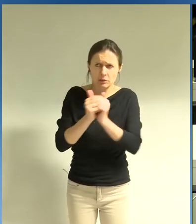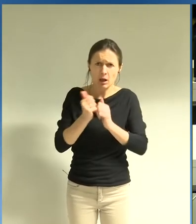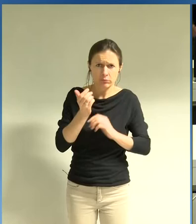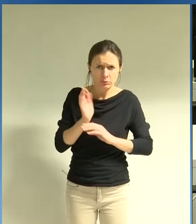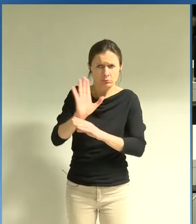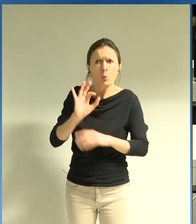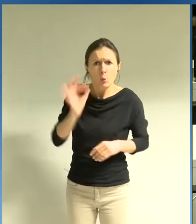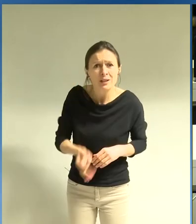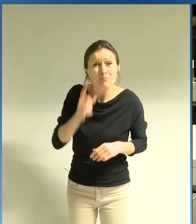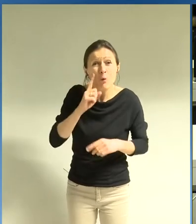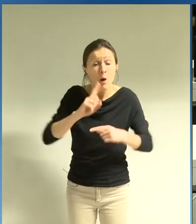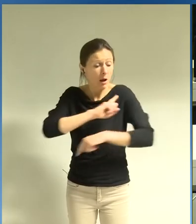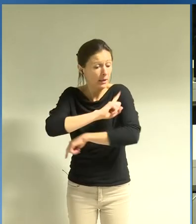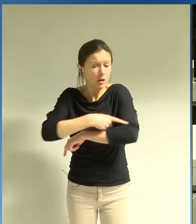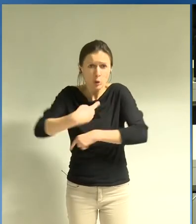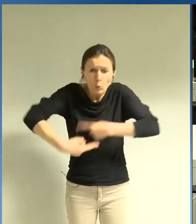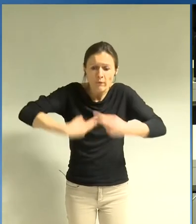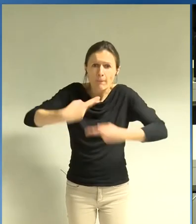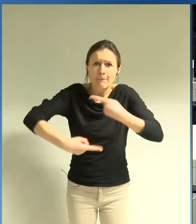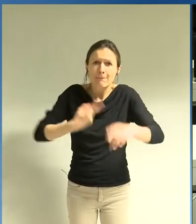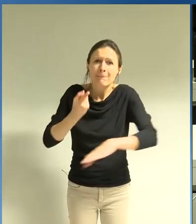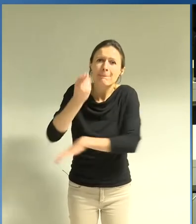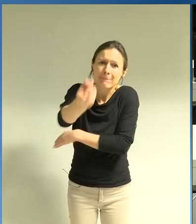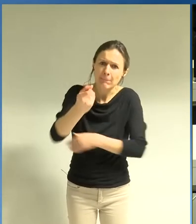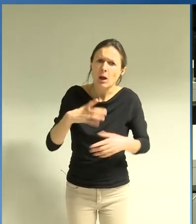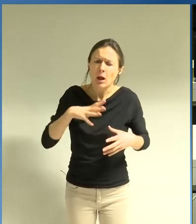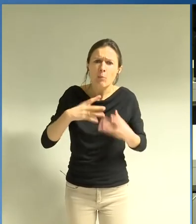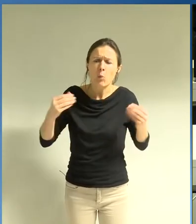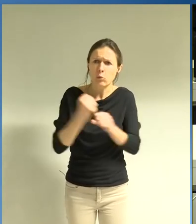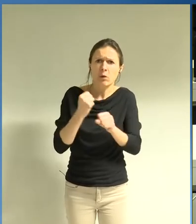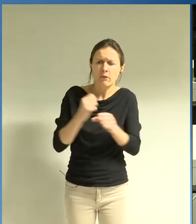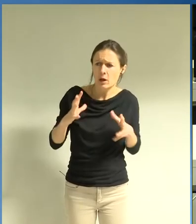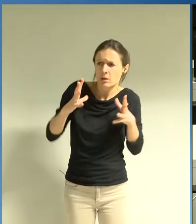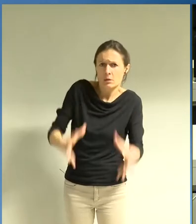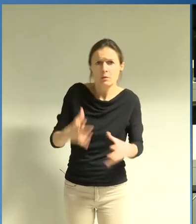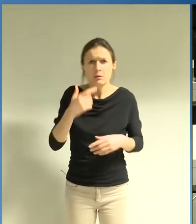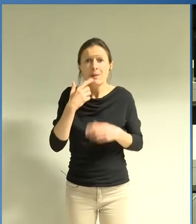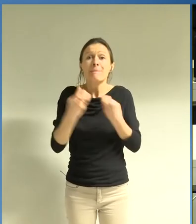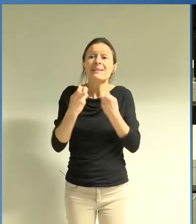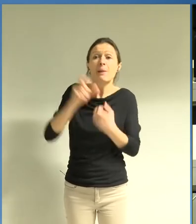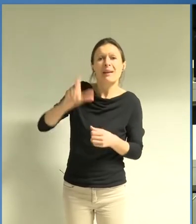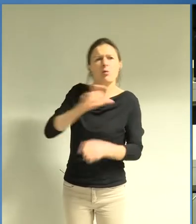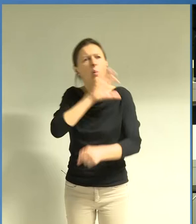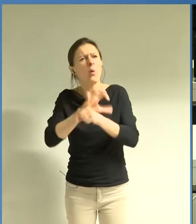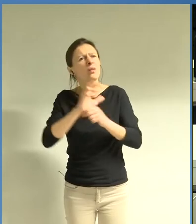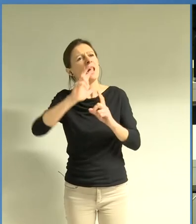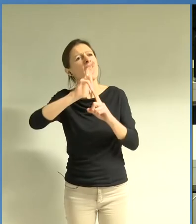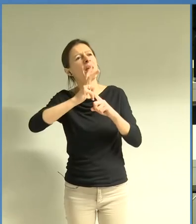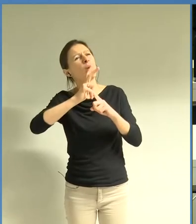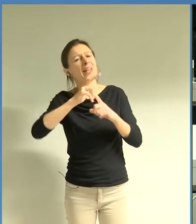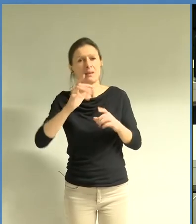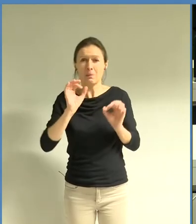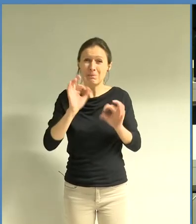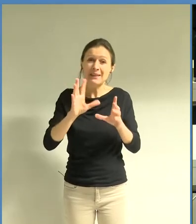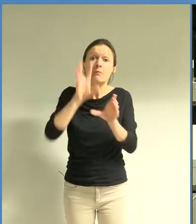et norman et notamment peut-être faire en sorte que politiquement les opposants aux éoliennes qui sont plutôt de votre bord reste à